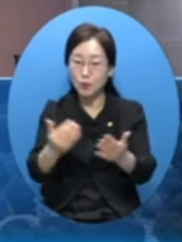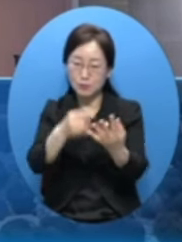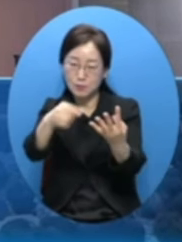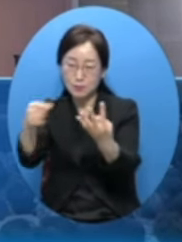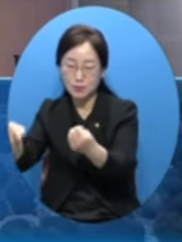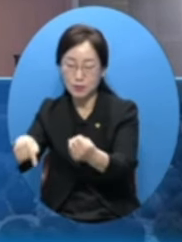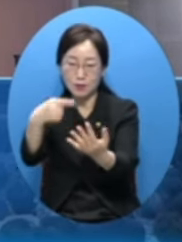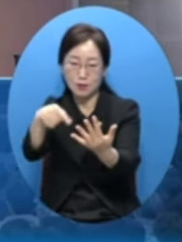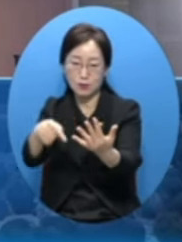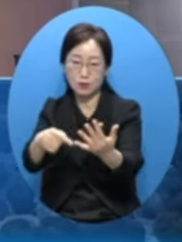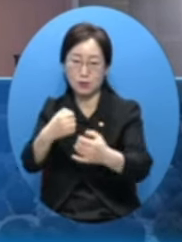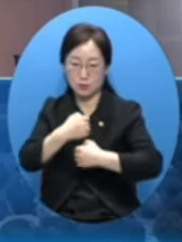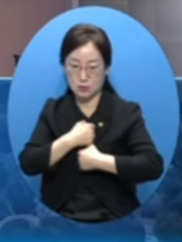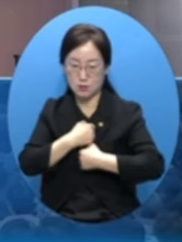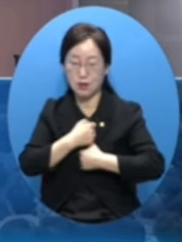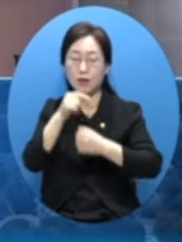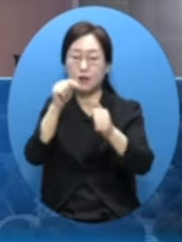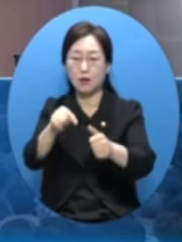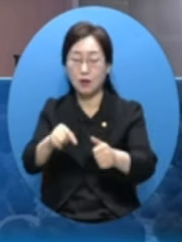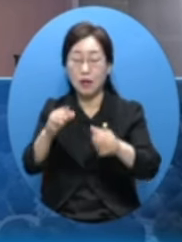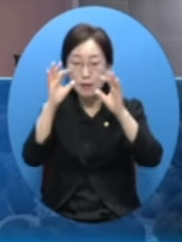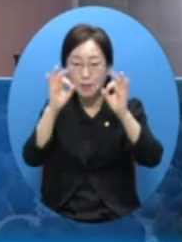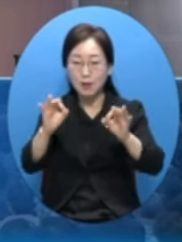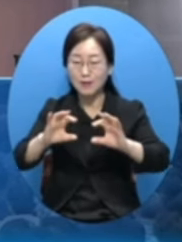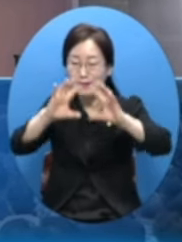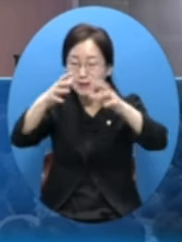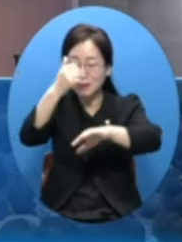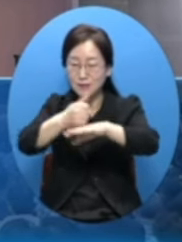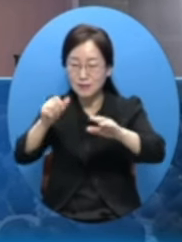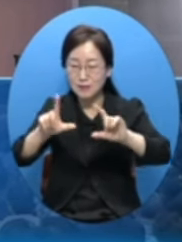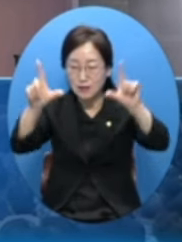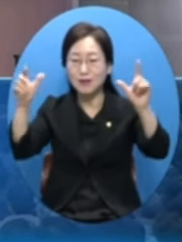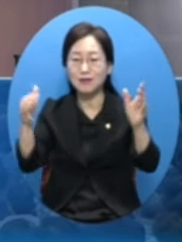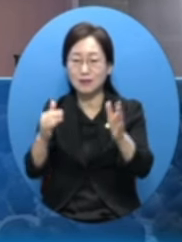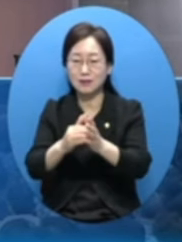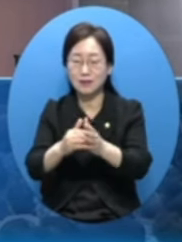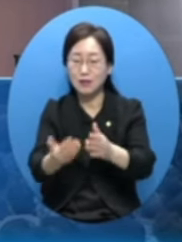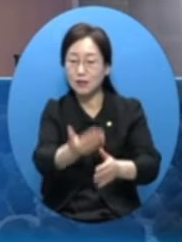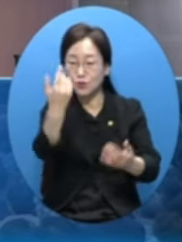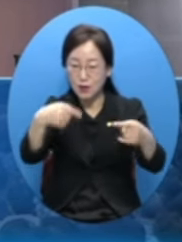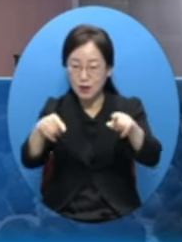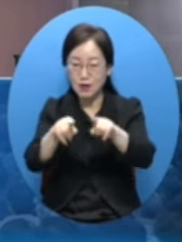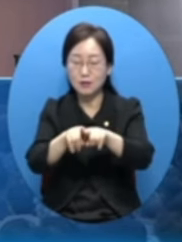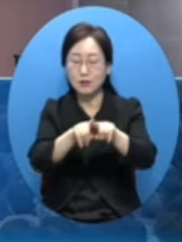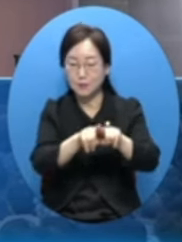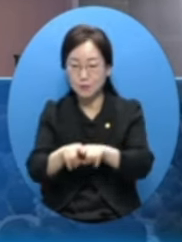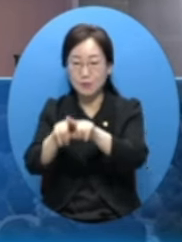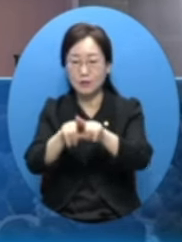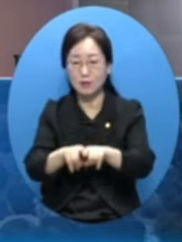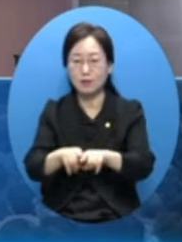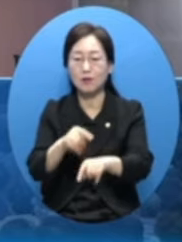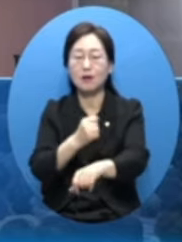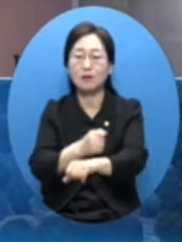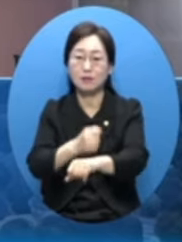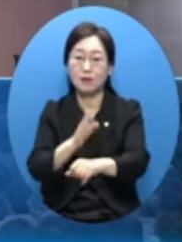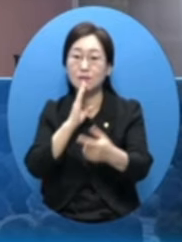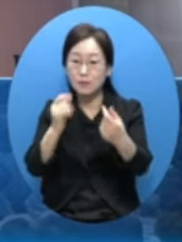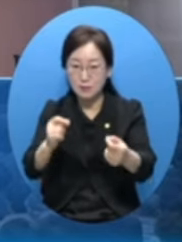가르쳐 지키게 하라. 볼지어다 내가 세상 끝날까지 너희와 항상 함께 있으리라 하시니라.